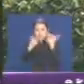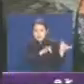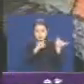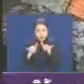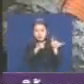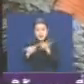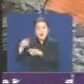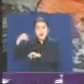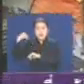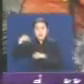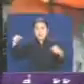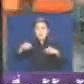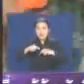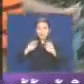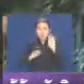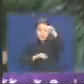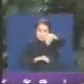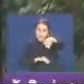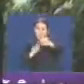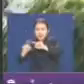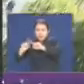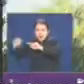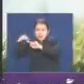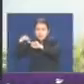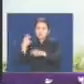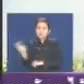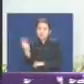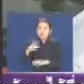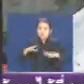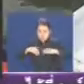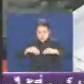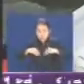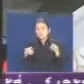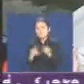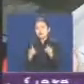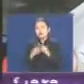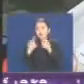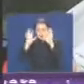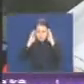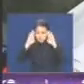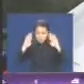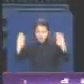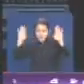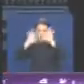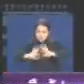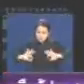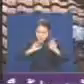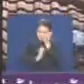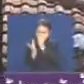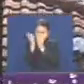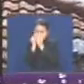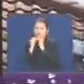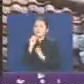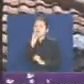านทั้งใต้สะพานและบนถนนก็ทำให้ทั้งสองคนยอมรับว่านี่เป็นประสบการณ์ที่มีคุณค่าและสัญญาว่า